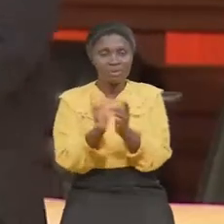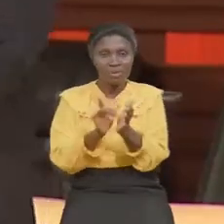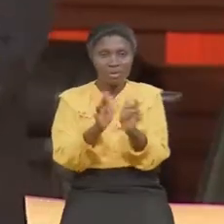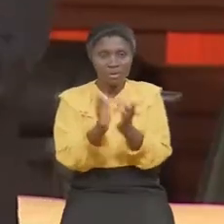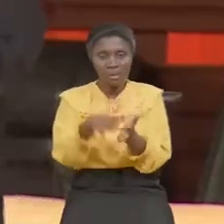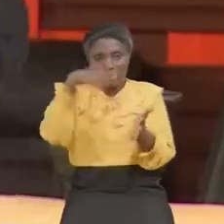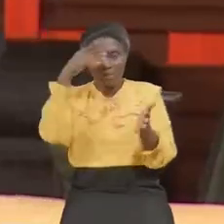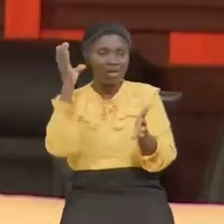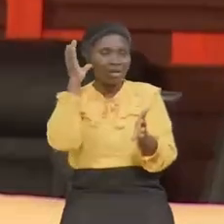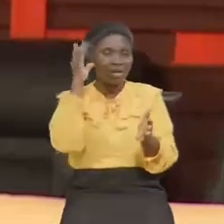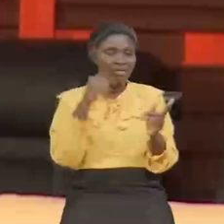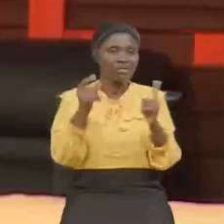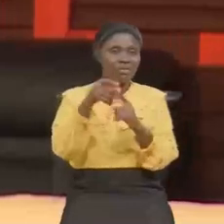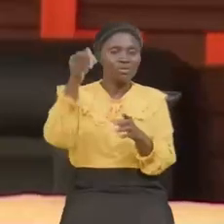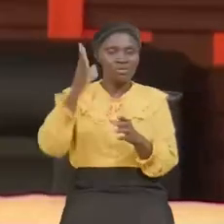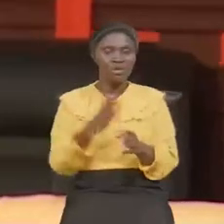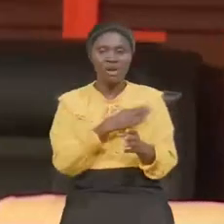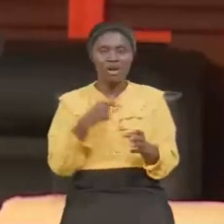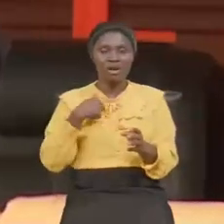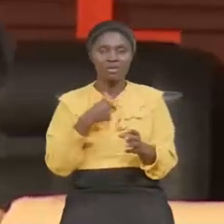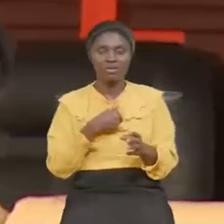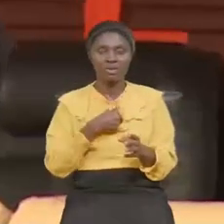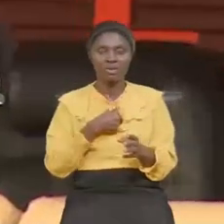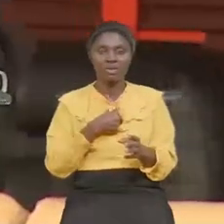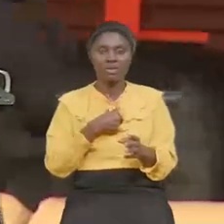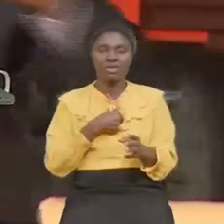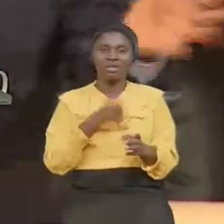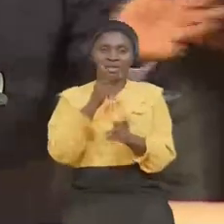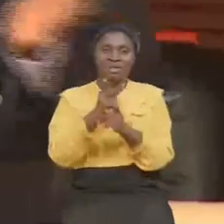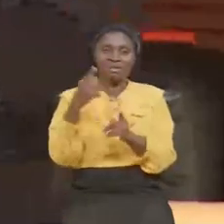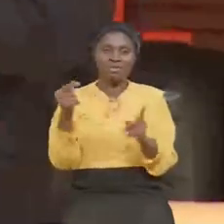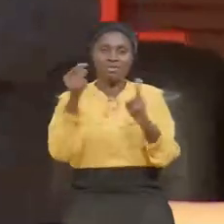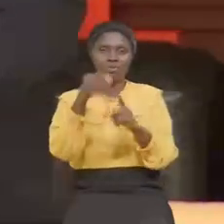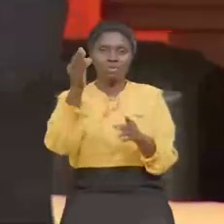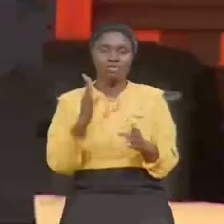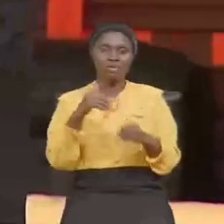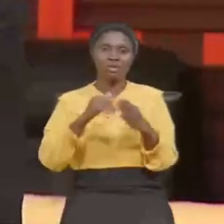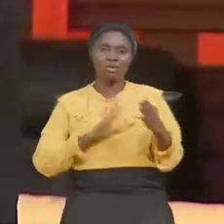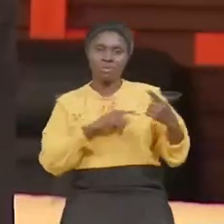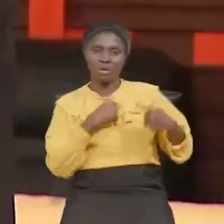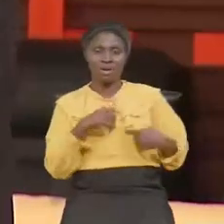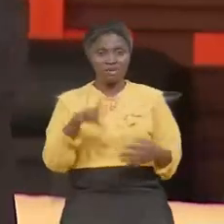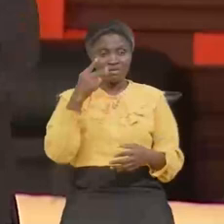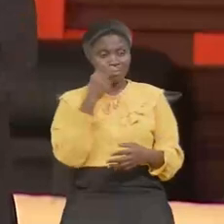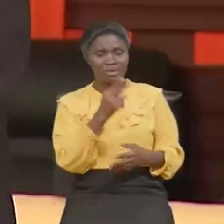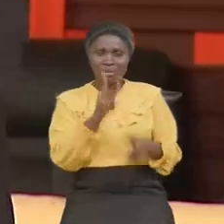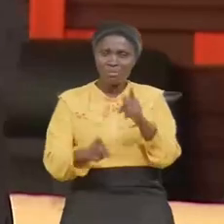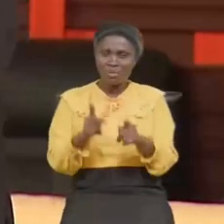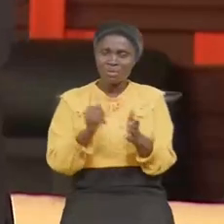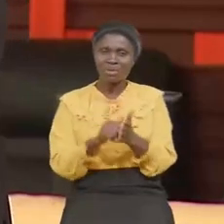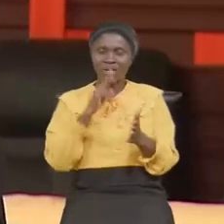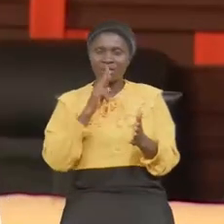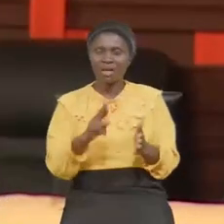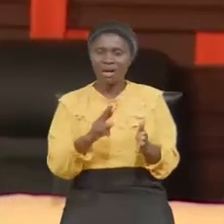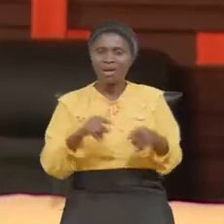Et on enseignait la parole de Dieu. On la gardait dans nos cœurs. Vous verrez des gens à l'étude biblique les lundis. Ils couraient